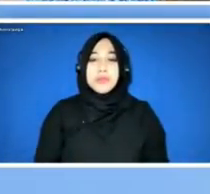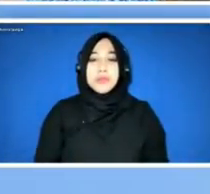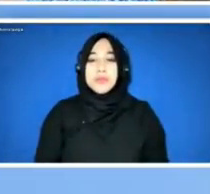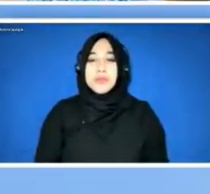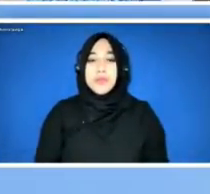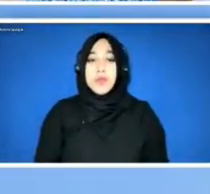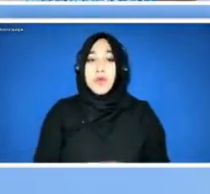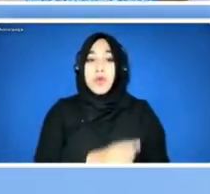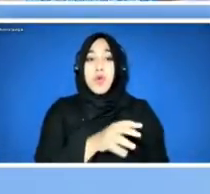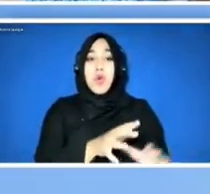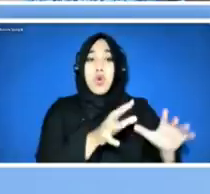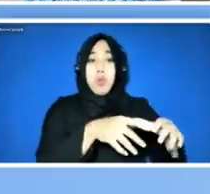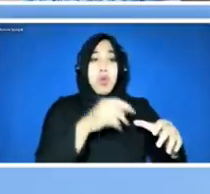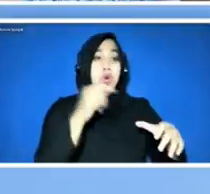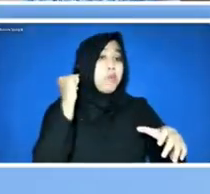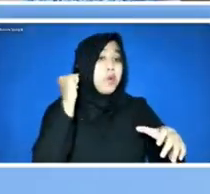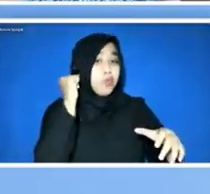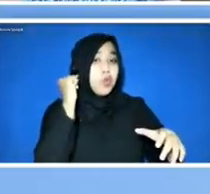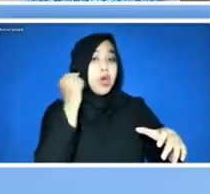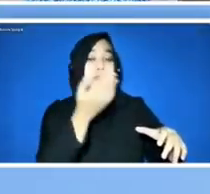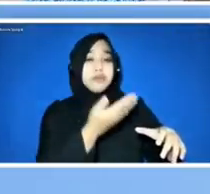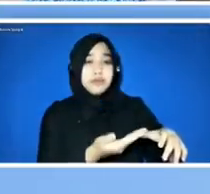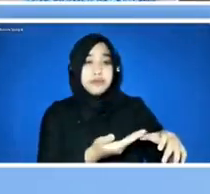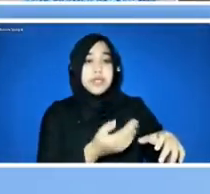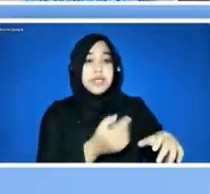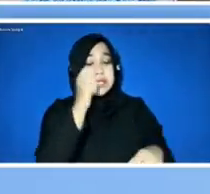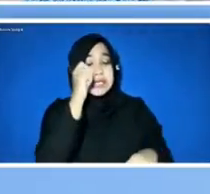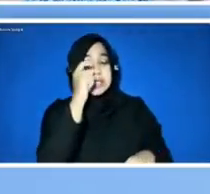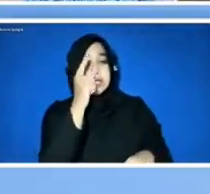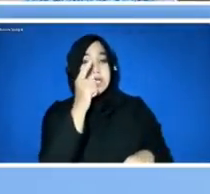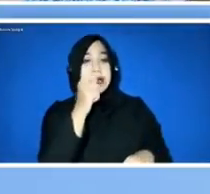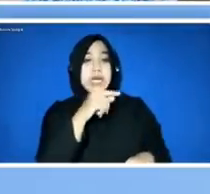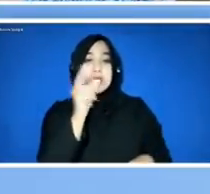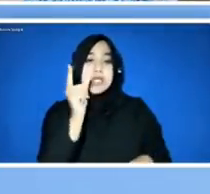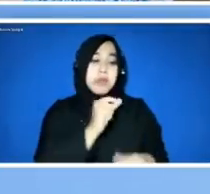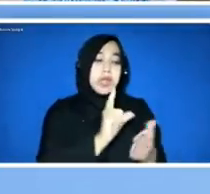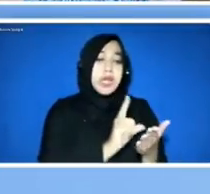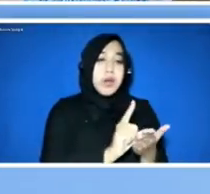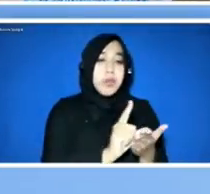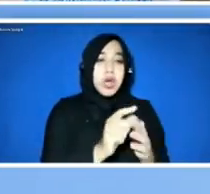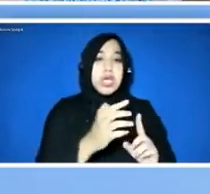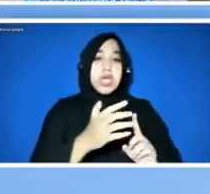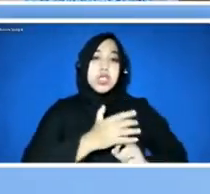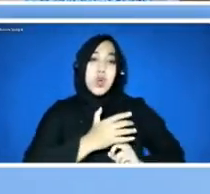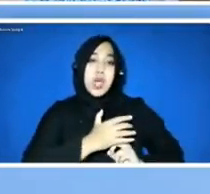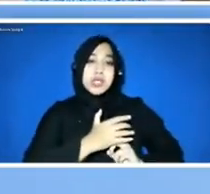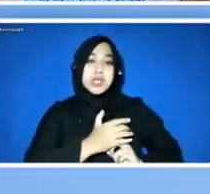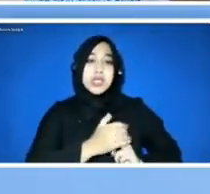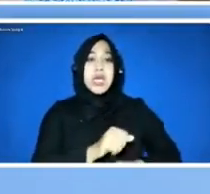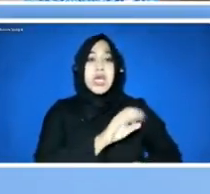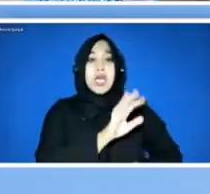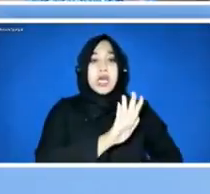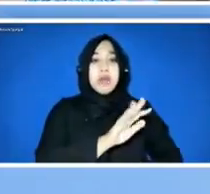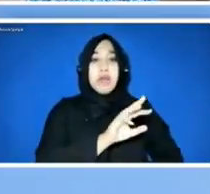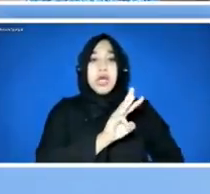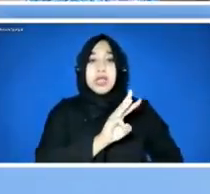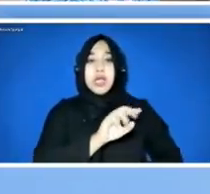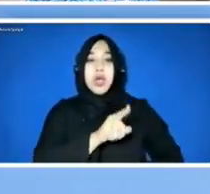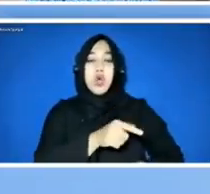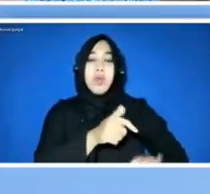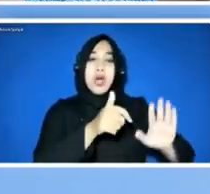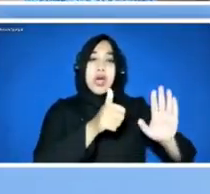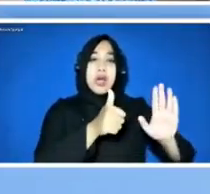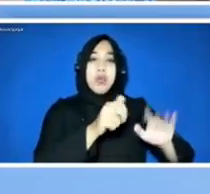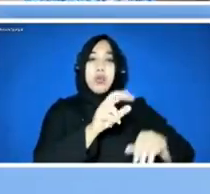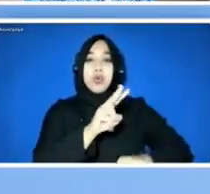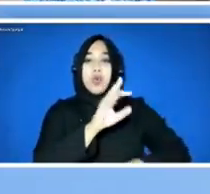untuk kelompok perempuan kesadaran untuk segera melapor dan mengisolasi diri itu 53,62%, lebih besar